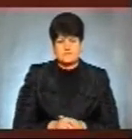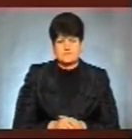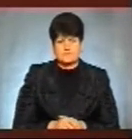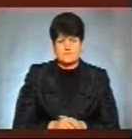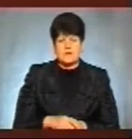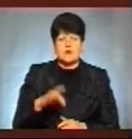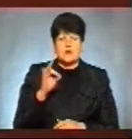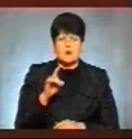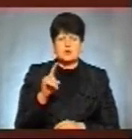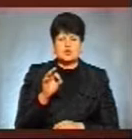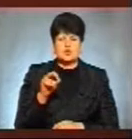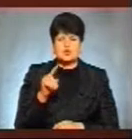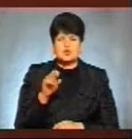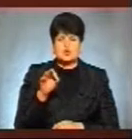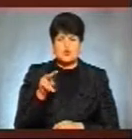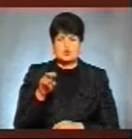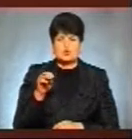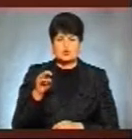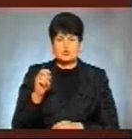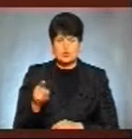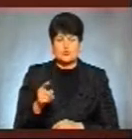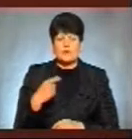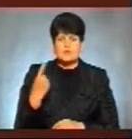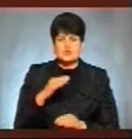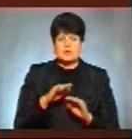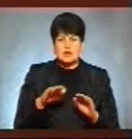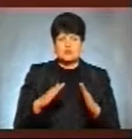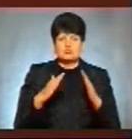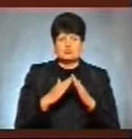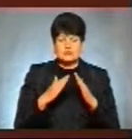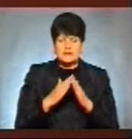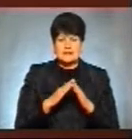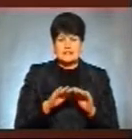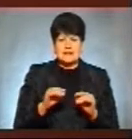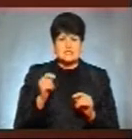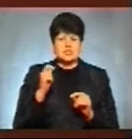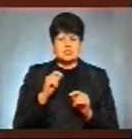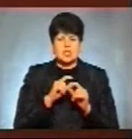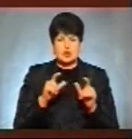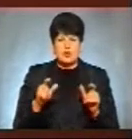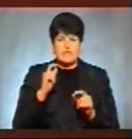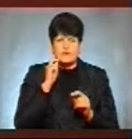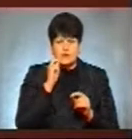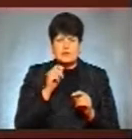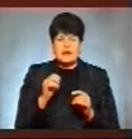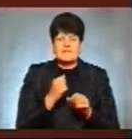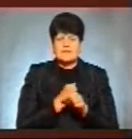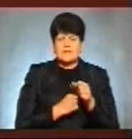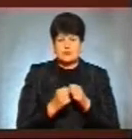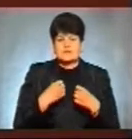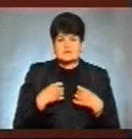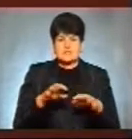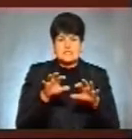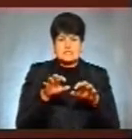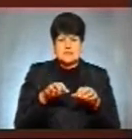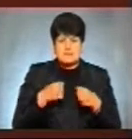Романа Золотнюка, вихованця Тернопільського обласного дитячого будинку для дітей шкільного віку, на Великодні свята забрала сім'я Василиків